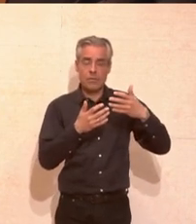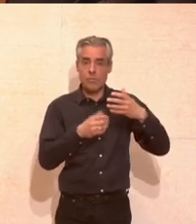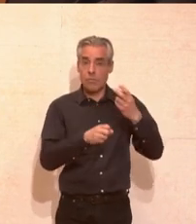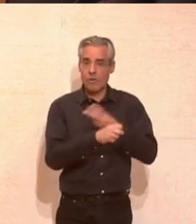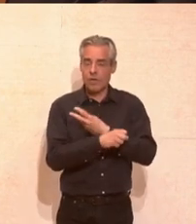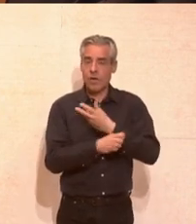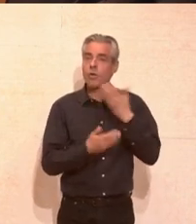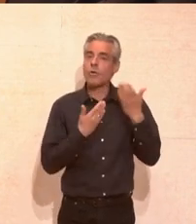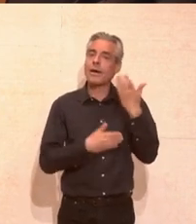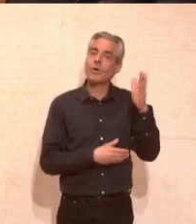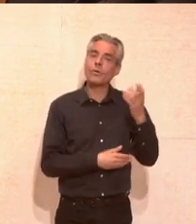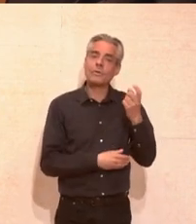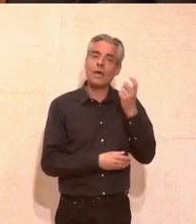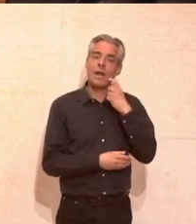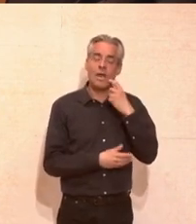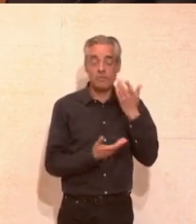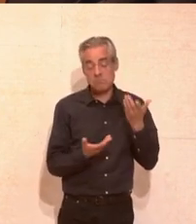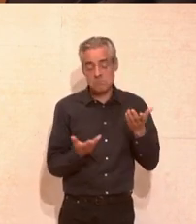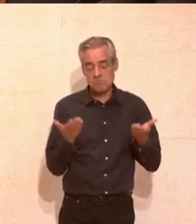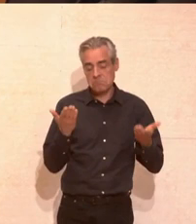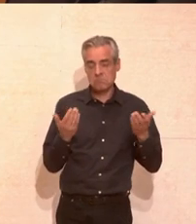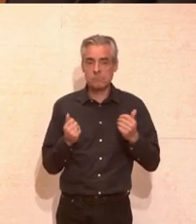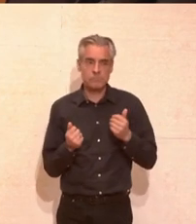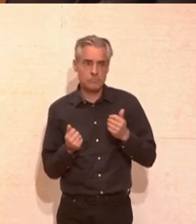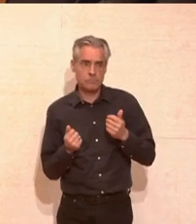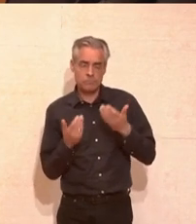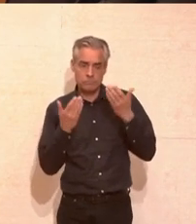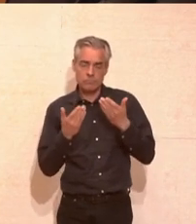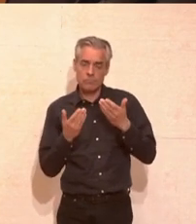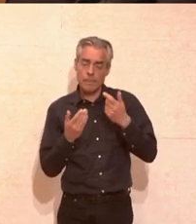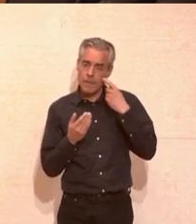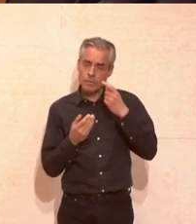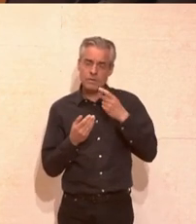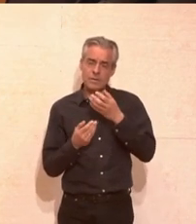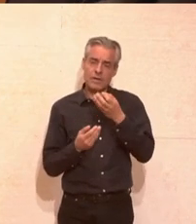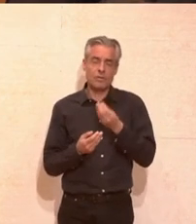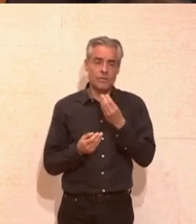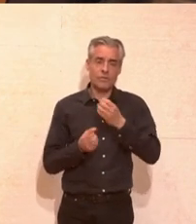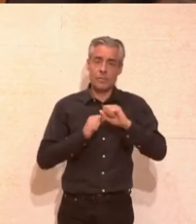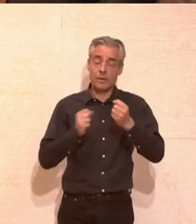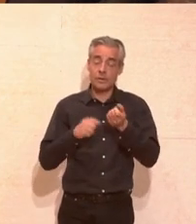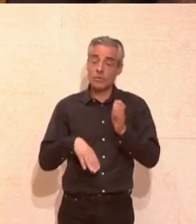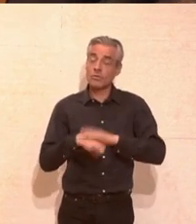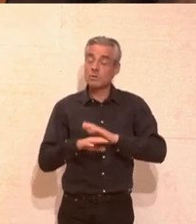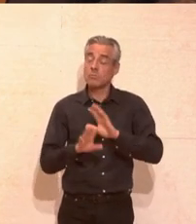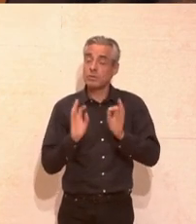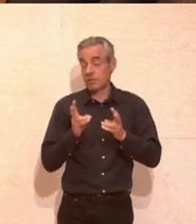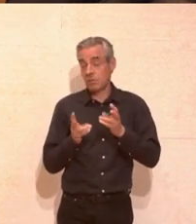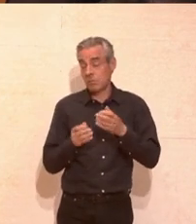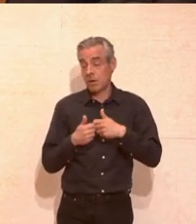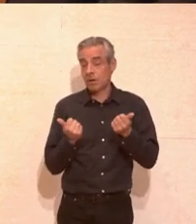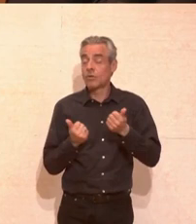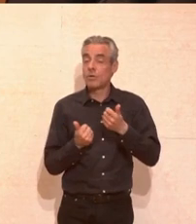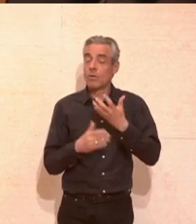mauvaise comparée à d'autres enfants où j'ai cru comprendre qu'un enfant hyperactif pouvait être en manque de sommeil et qui